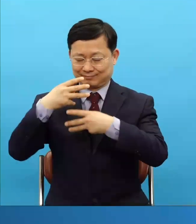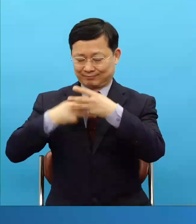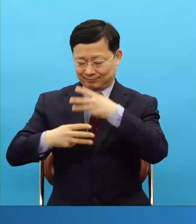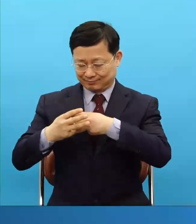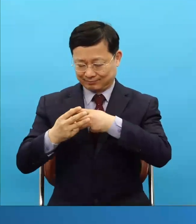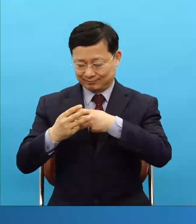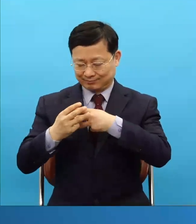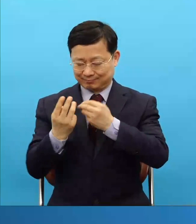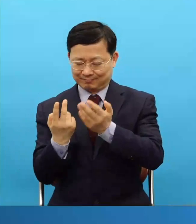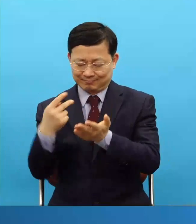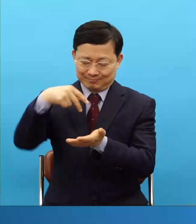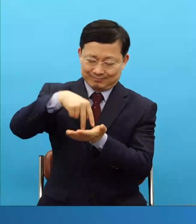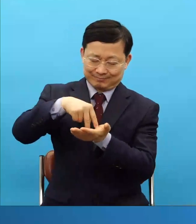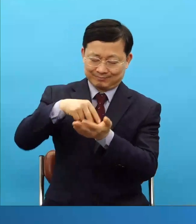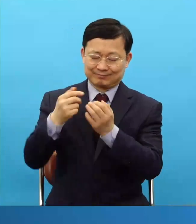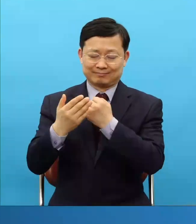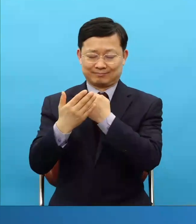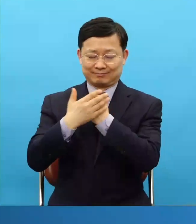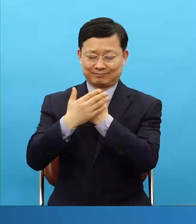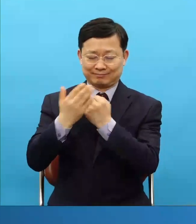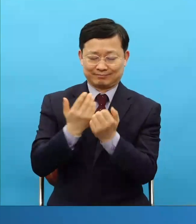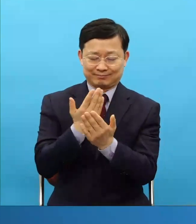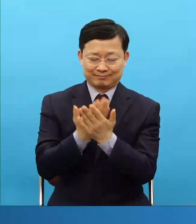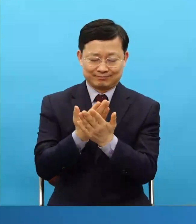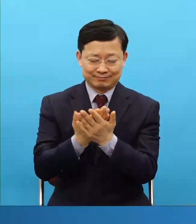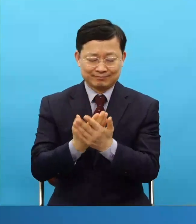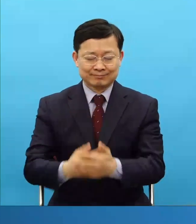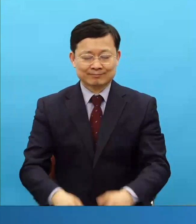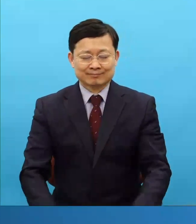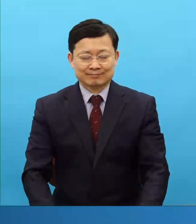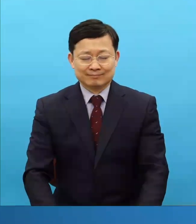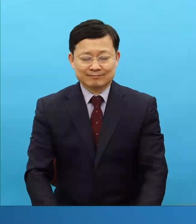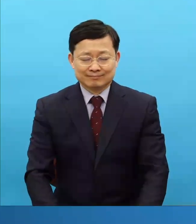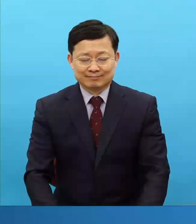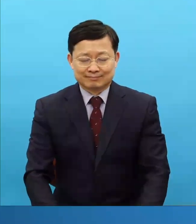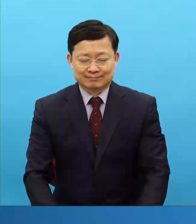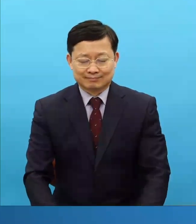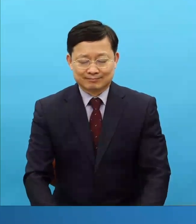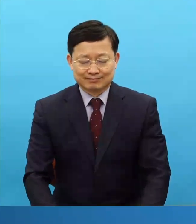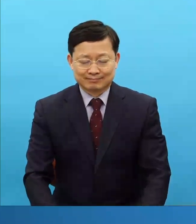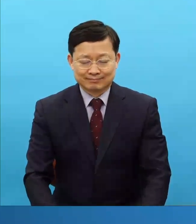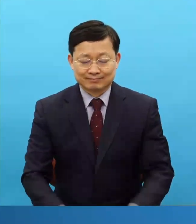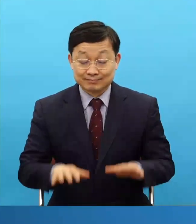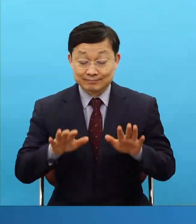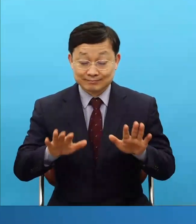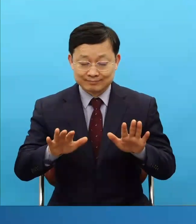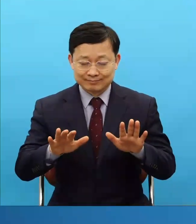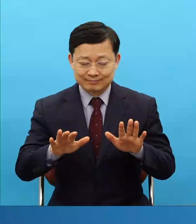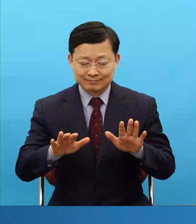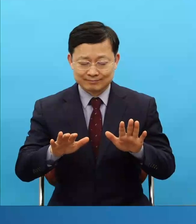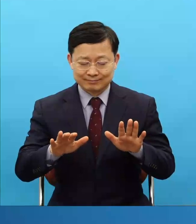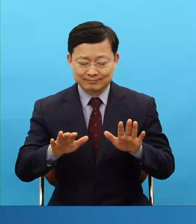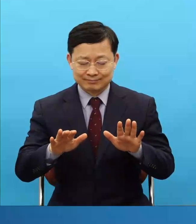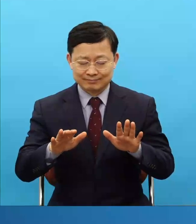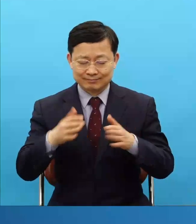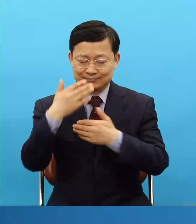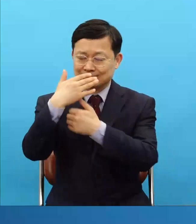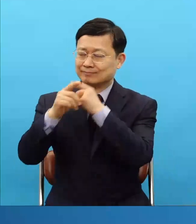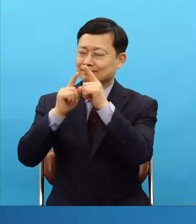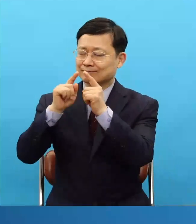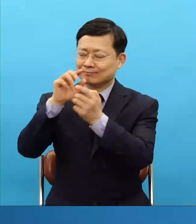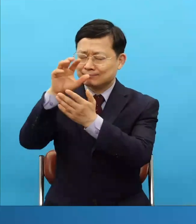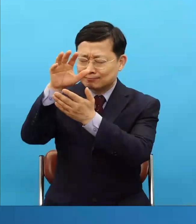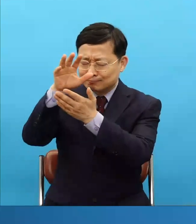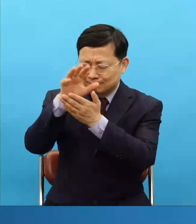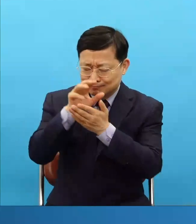the 3-day weekend, let us stand as the remnant to save the churches and the field. 지금 받는 말씀이 우리의 삶